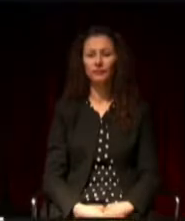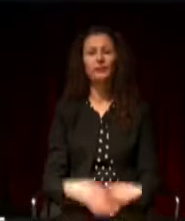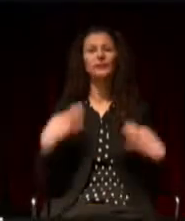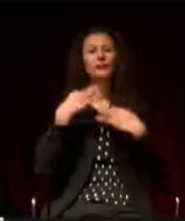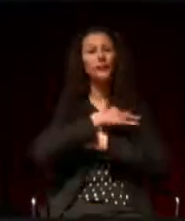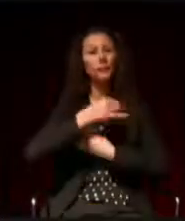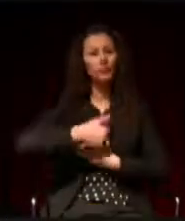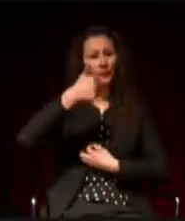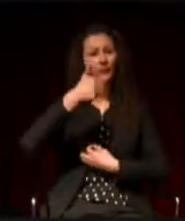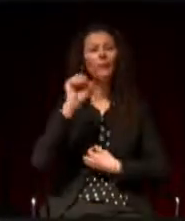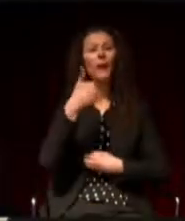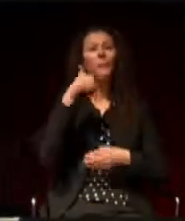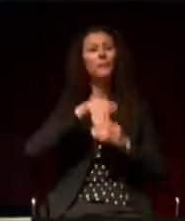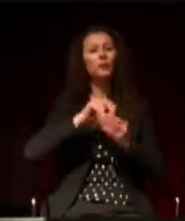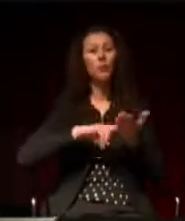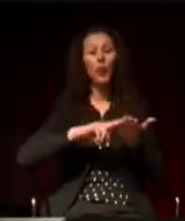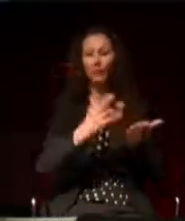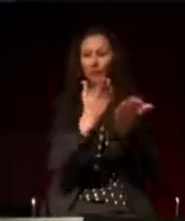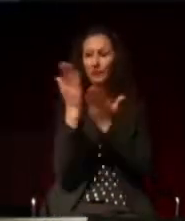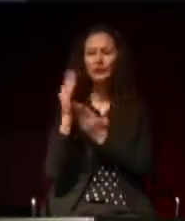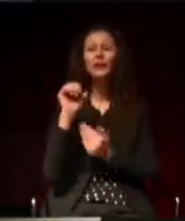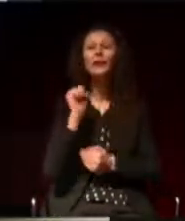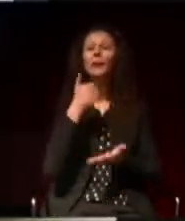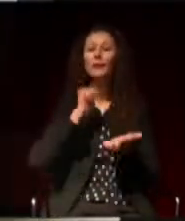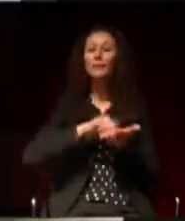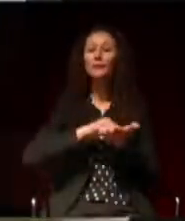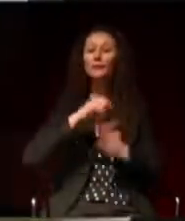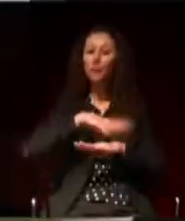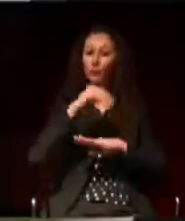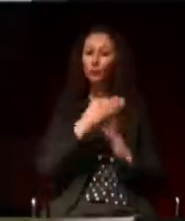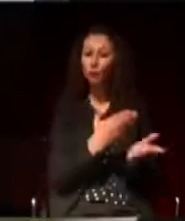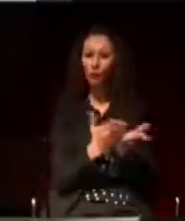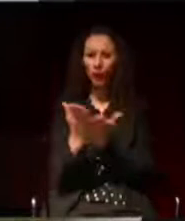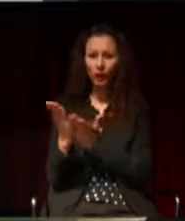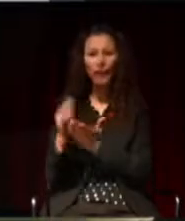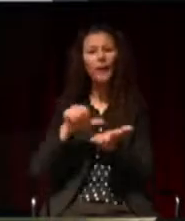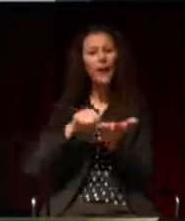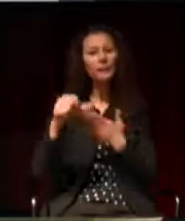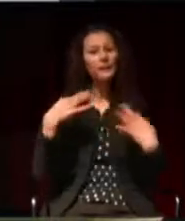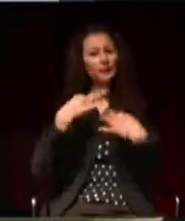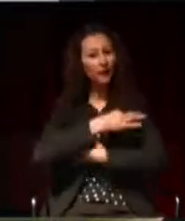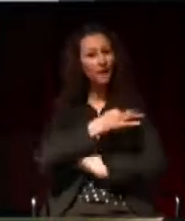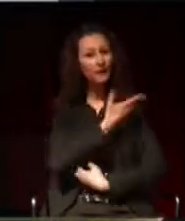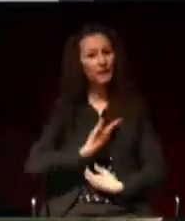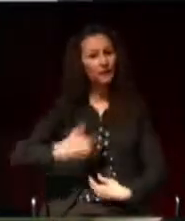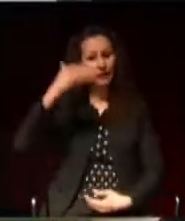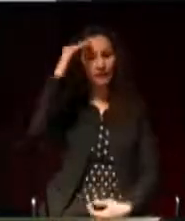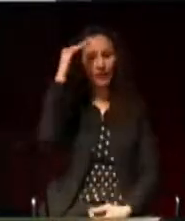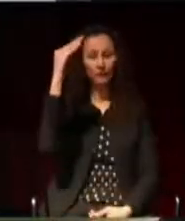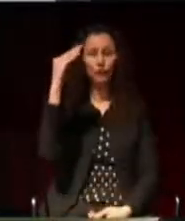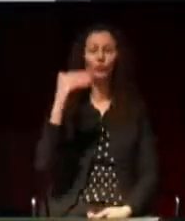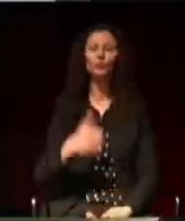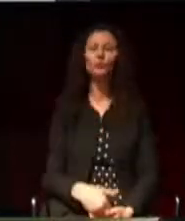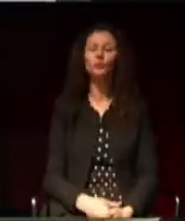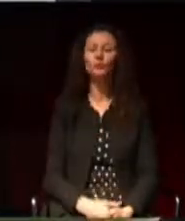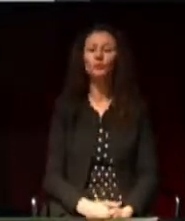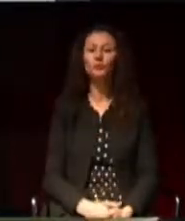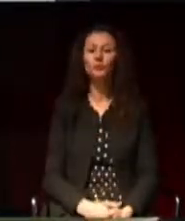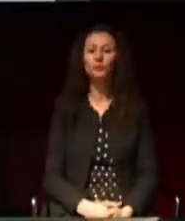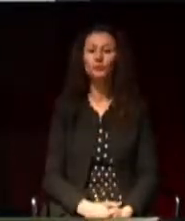Sayın Başkanım, değerli meclis üyelerimiz, kıymetli basın mensupları, hepinizi saygı ve sevgiyle selamlıyorum.